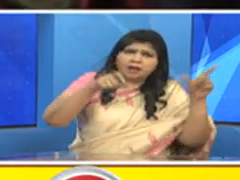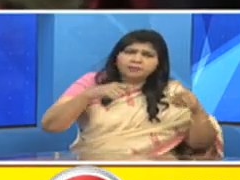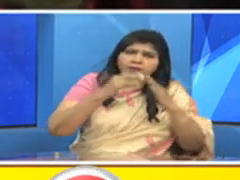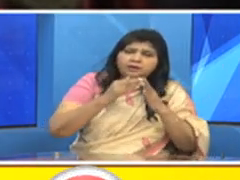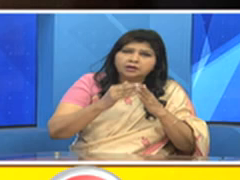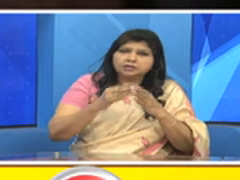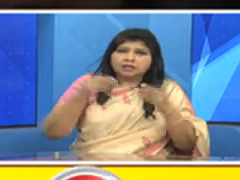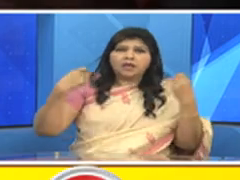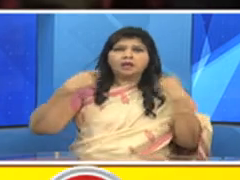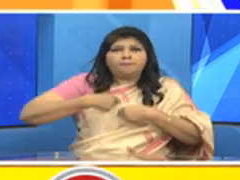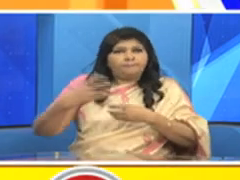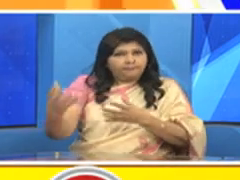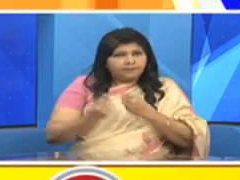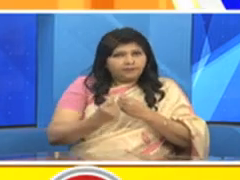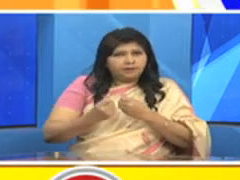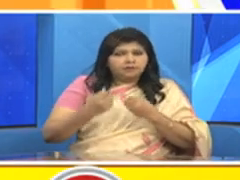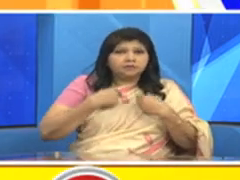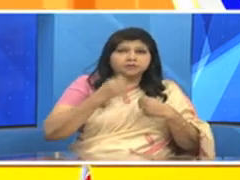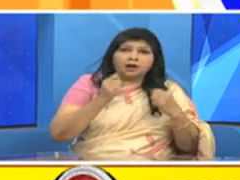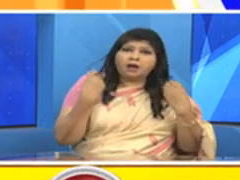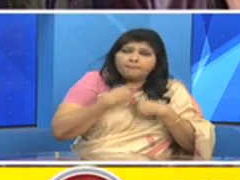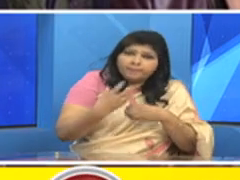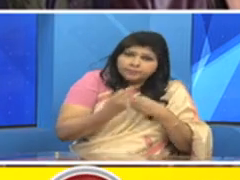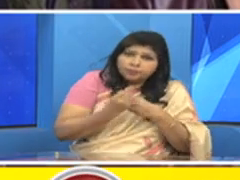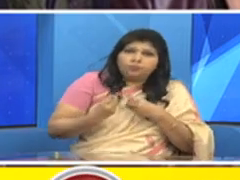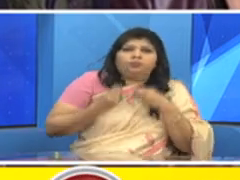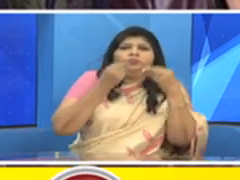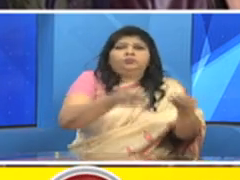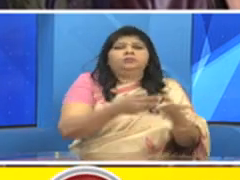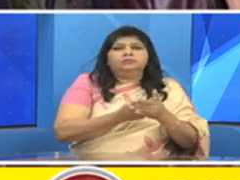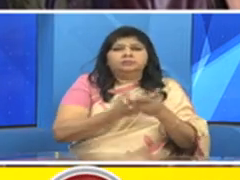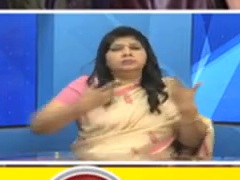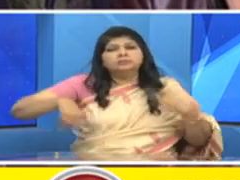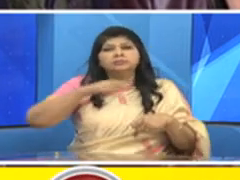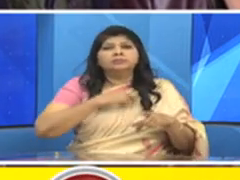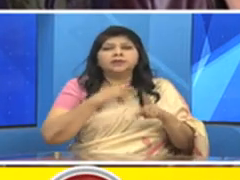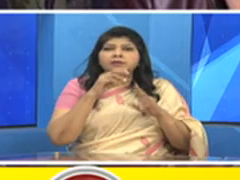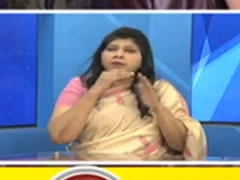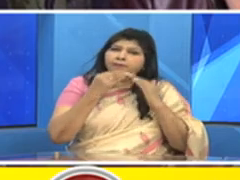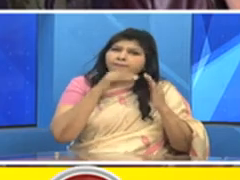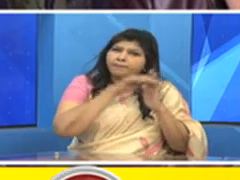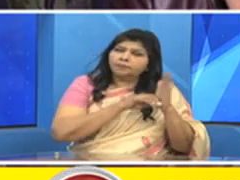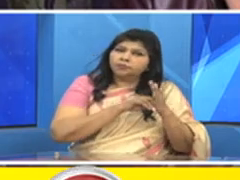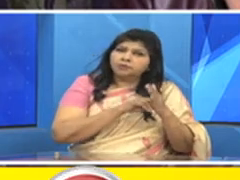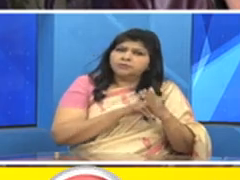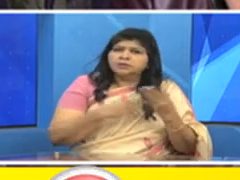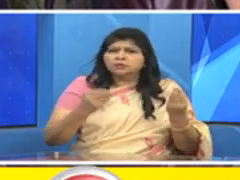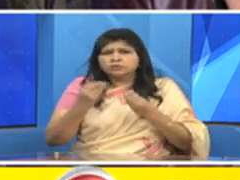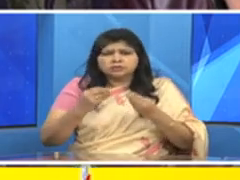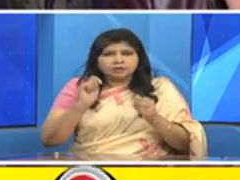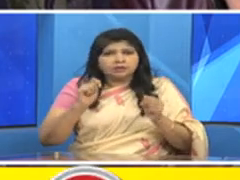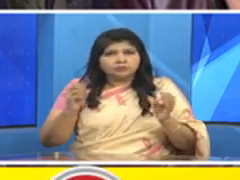जरूरतमंदों को बांटे हैं। मैंने मन की बात से लेकर कई चीजों को करना शुरू किया, लेकिन फिर धीरे